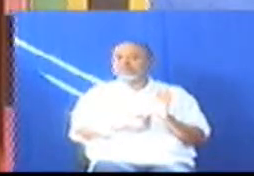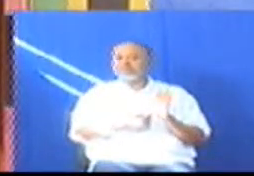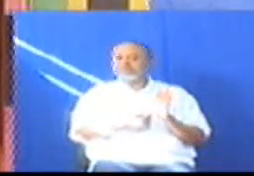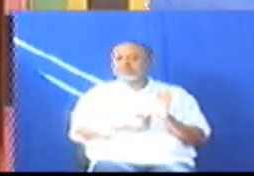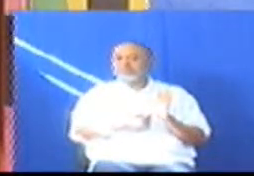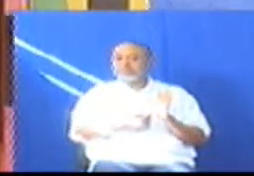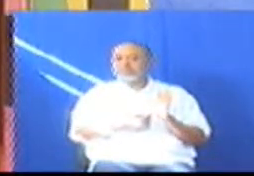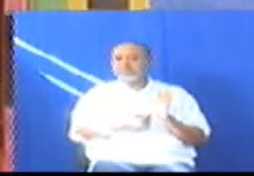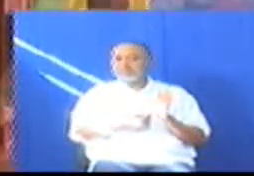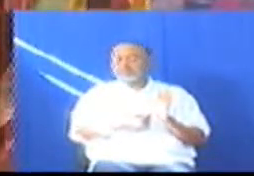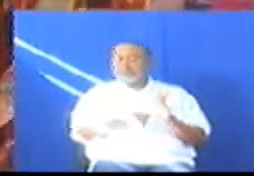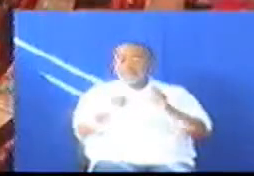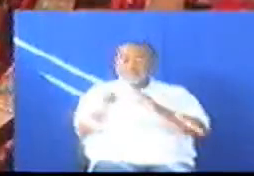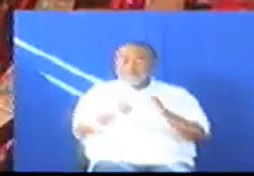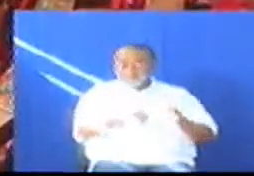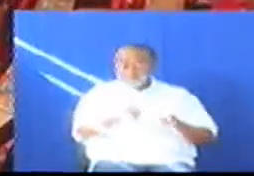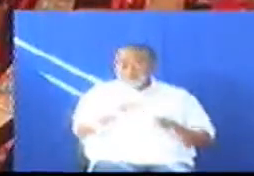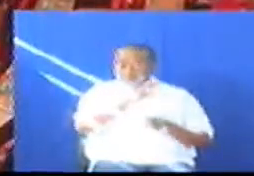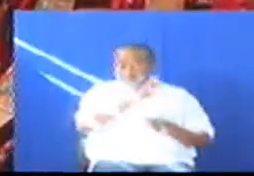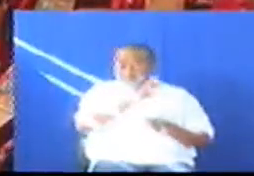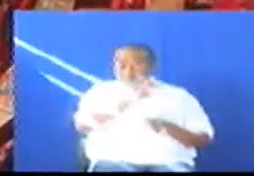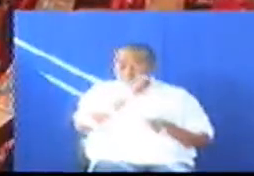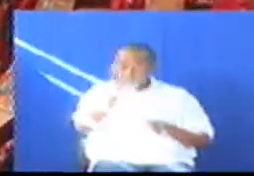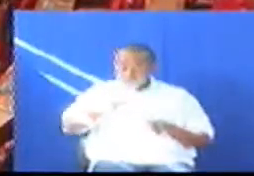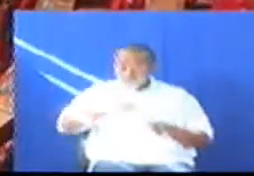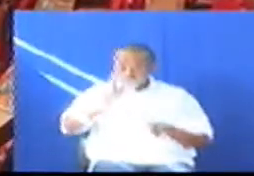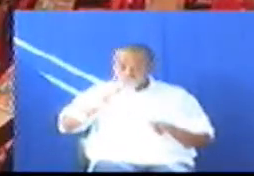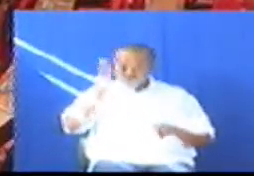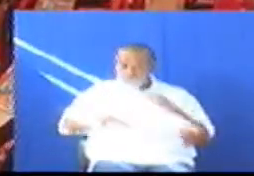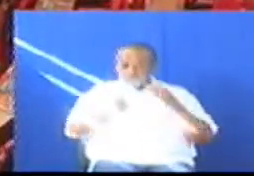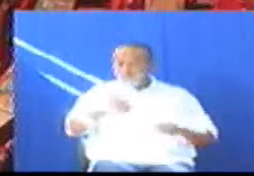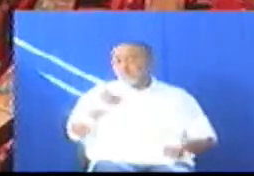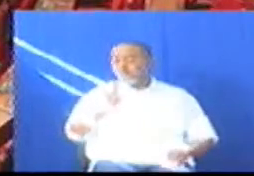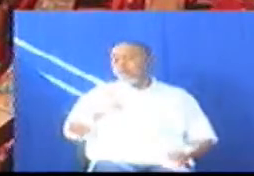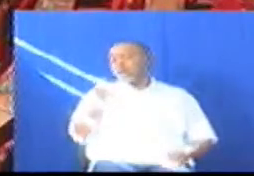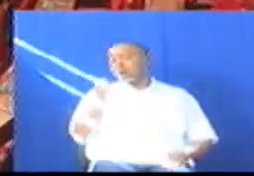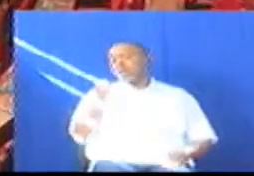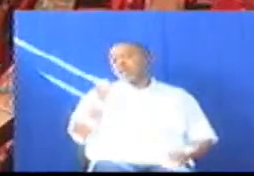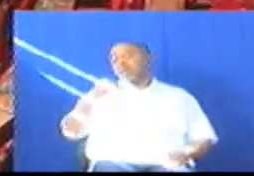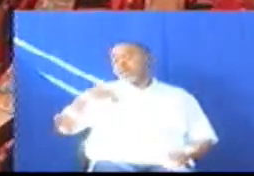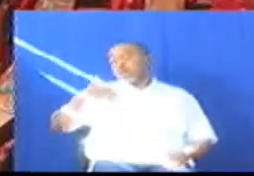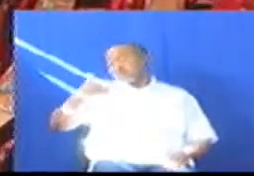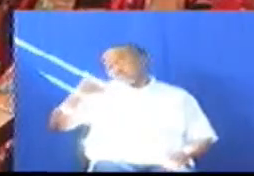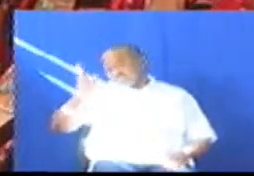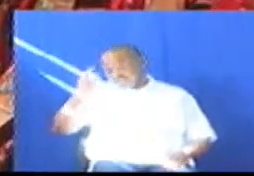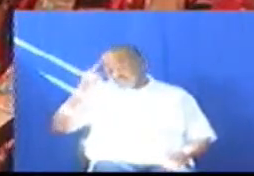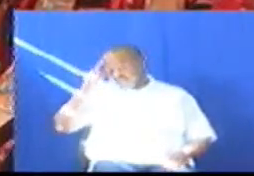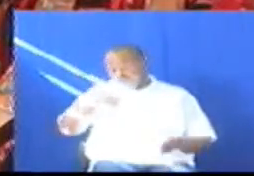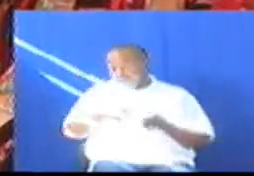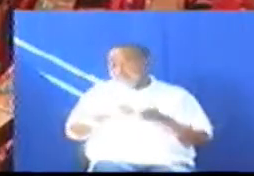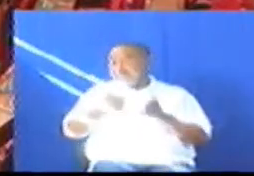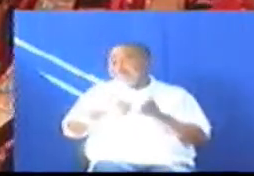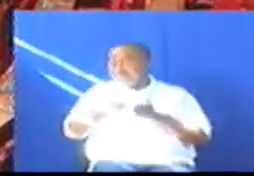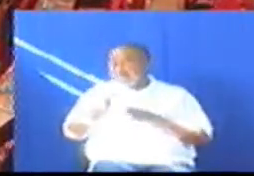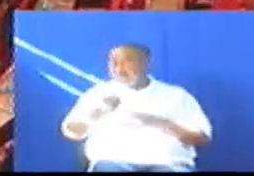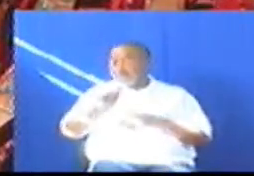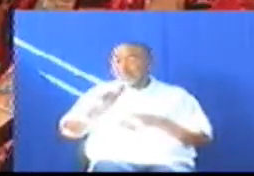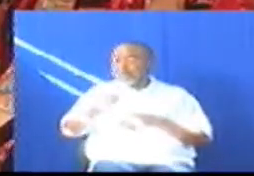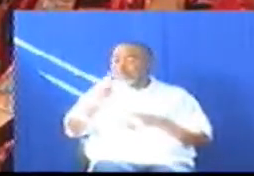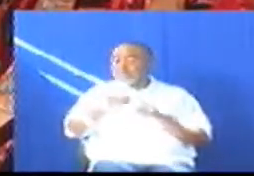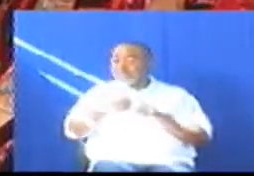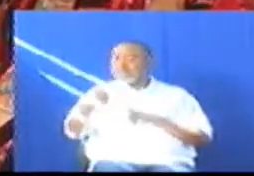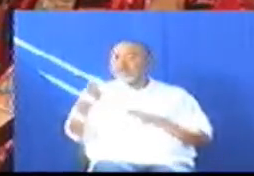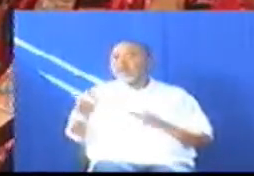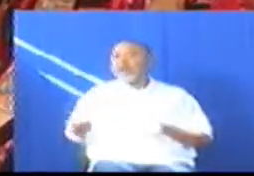mikataba 2019 ilitakiwa iishi. Serikali italipa bilioni 100